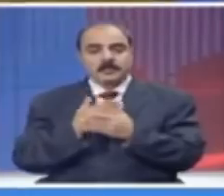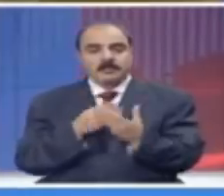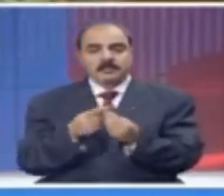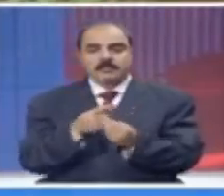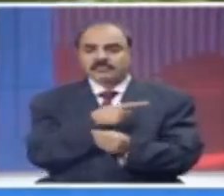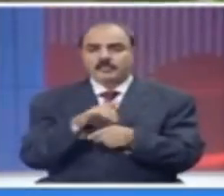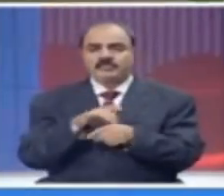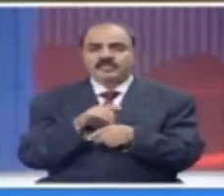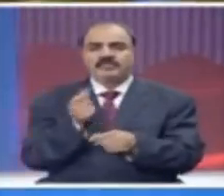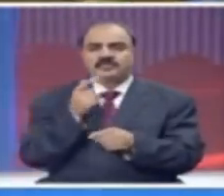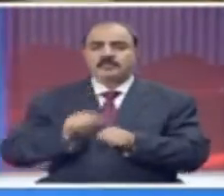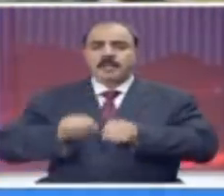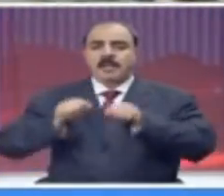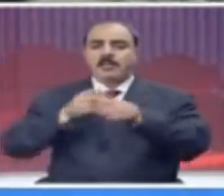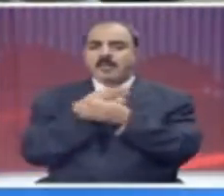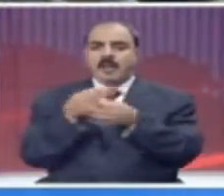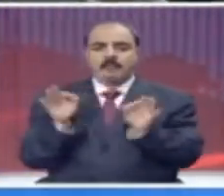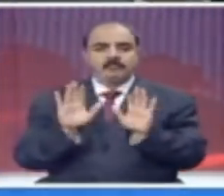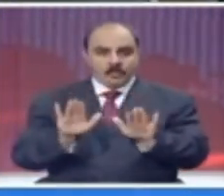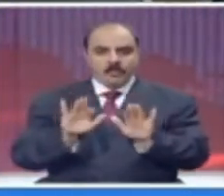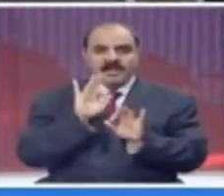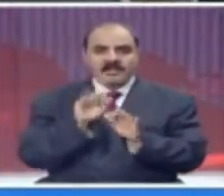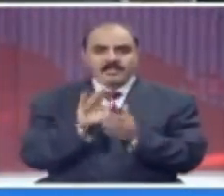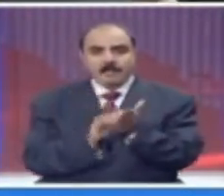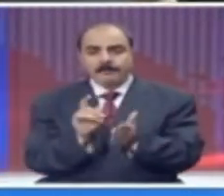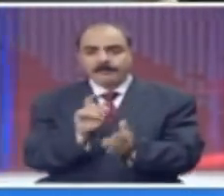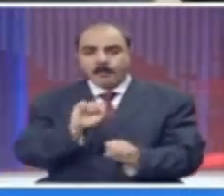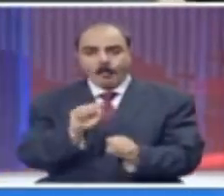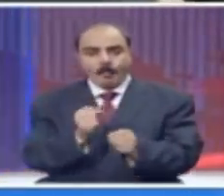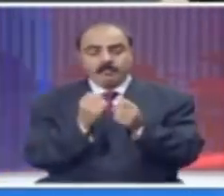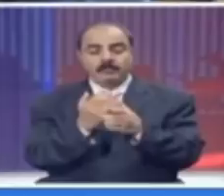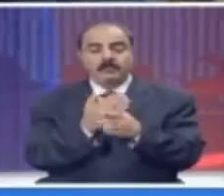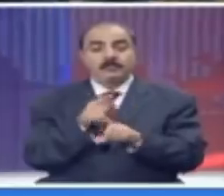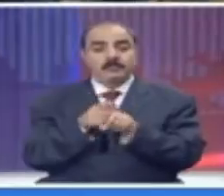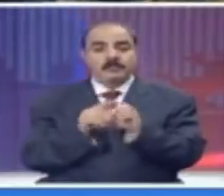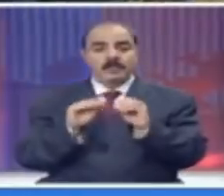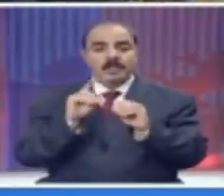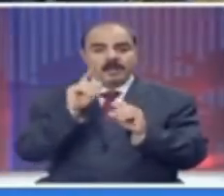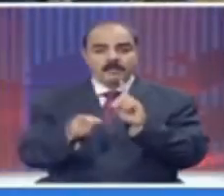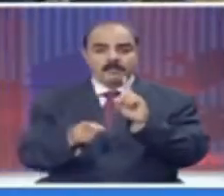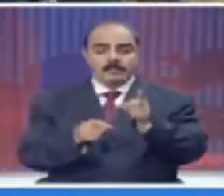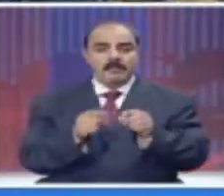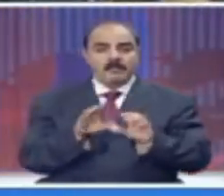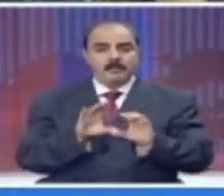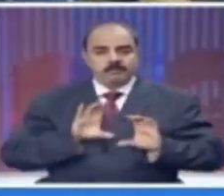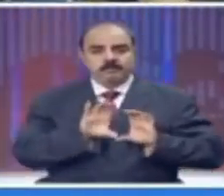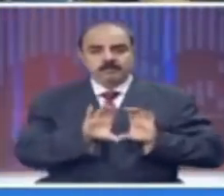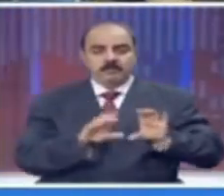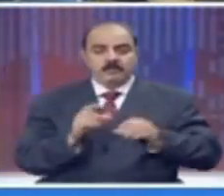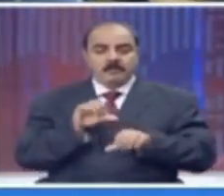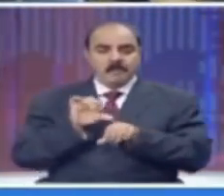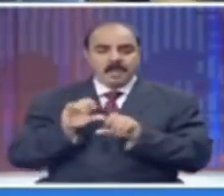وزارة الصحة للعلاج في المستشفيات والصيدليات الخاصة. كما أعلن رئيس الوزراء توجيه ما المبالغ